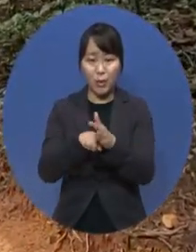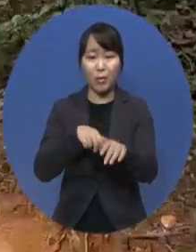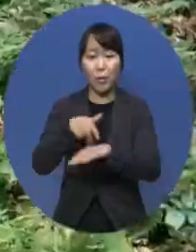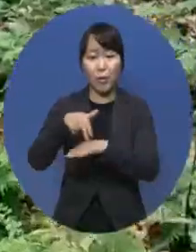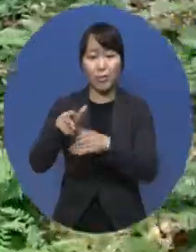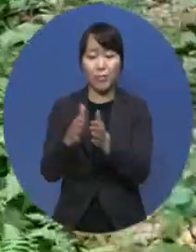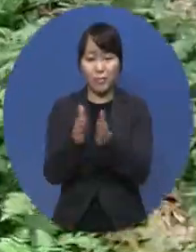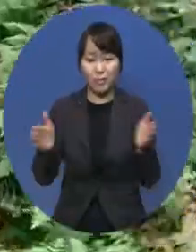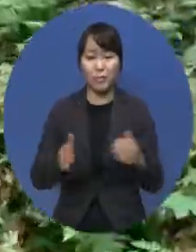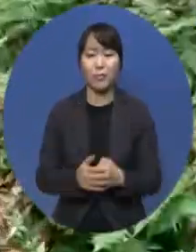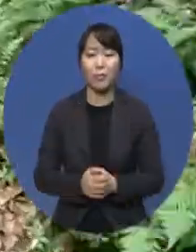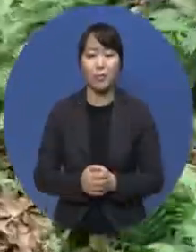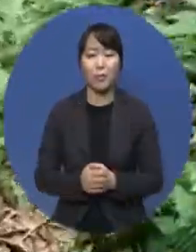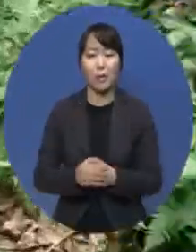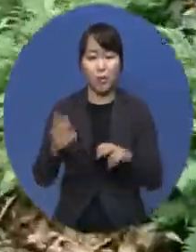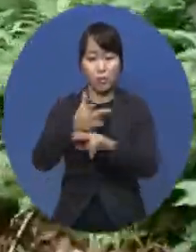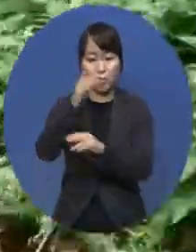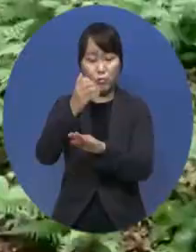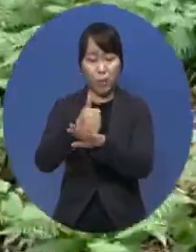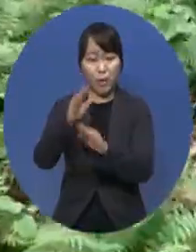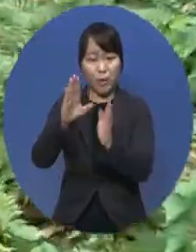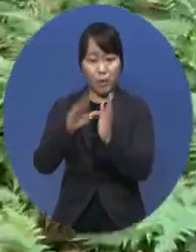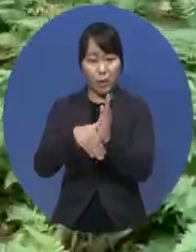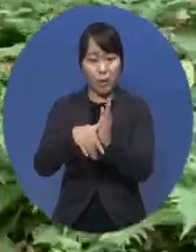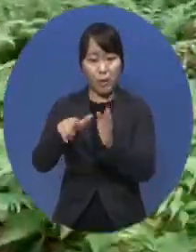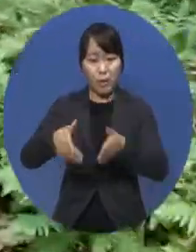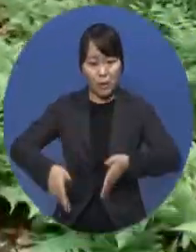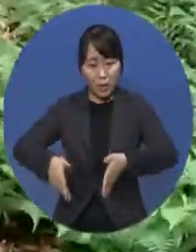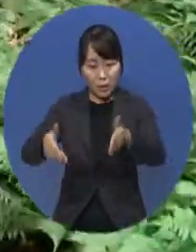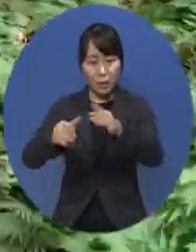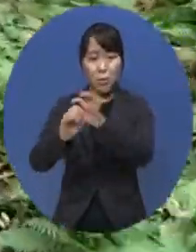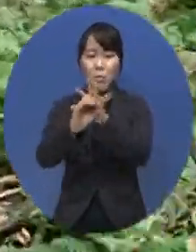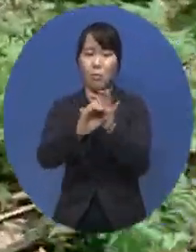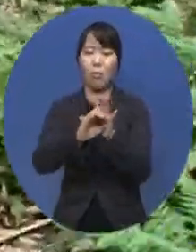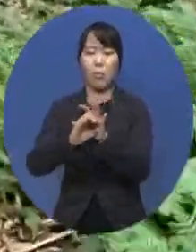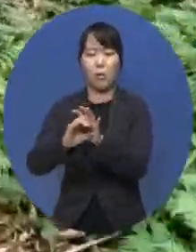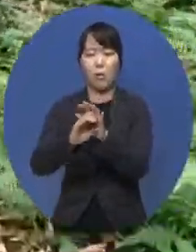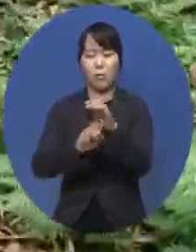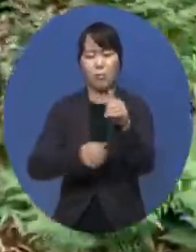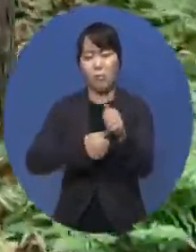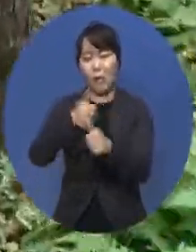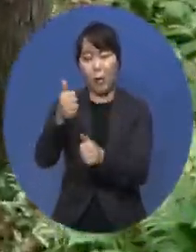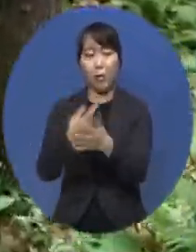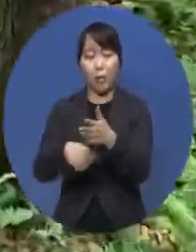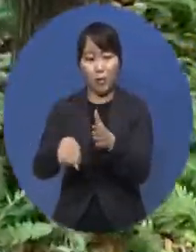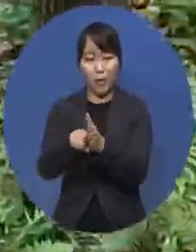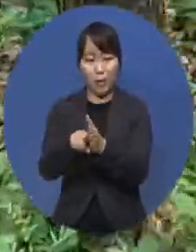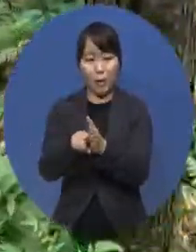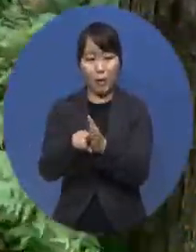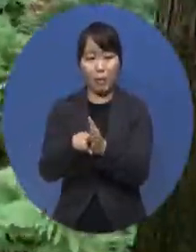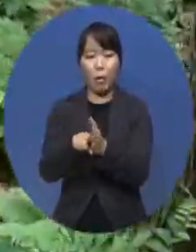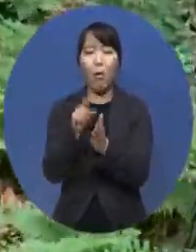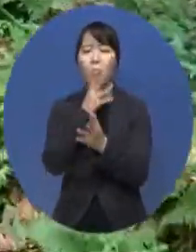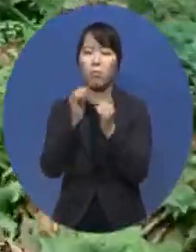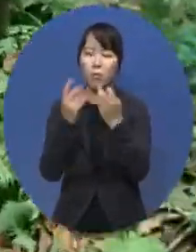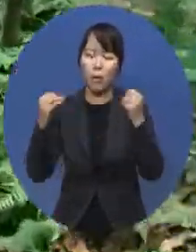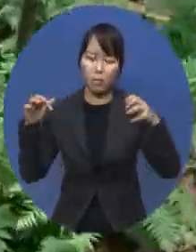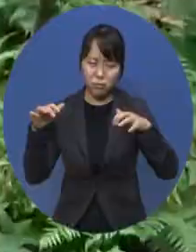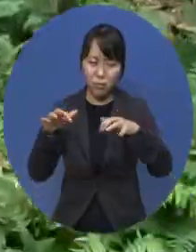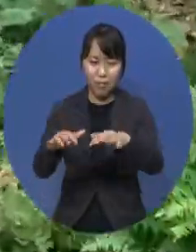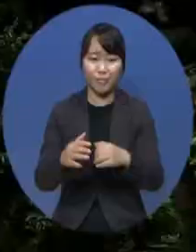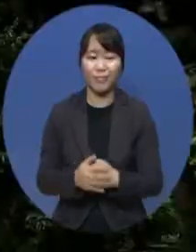시작하겠습니다. 주말이 되면 우면산 둘레길은 코로나19 사태를 극복하는 시니어들로 붐비고